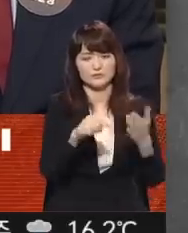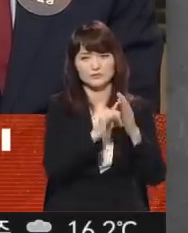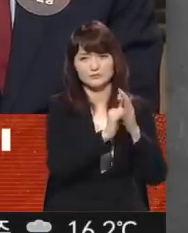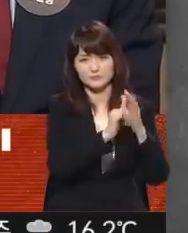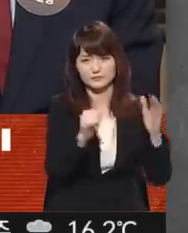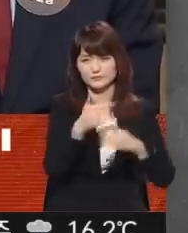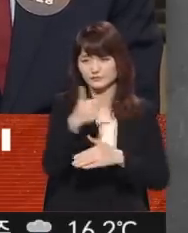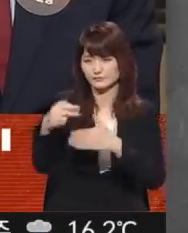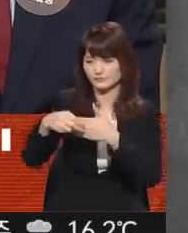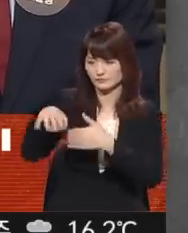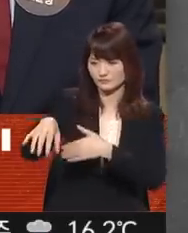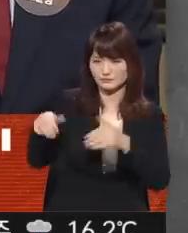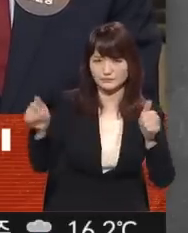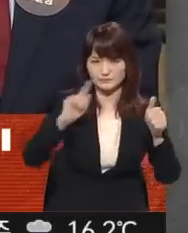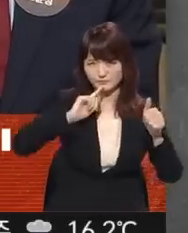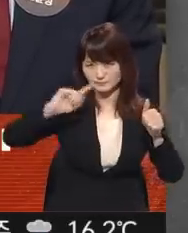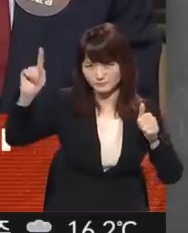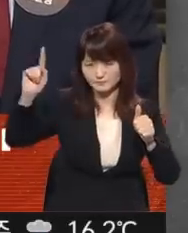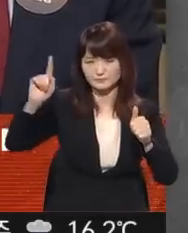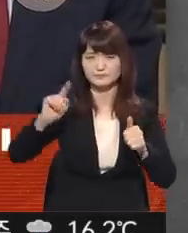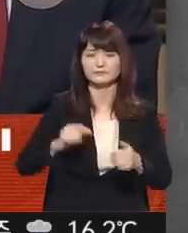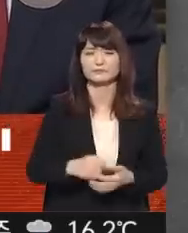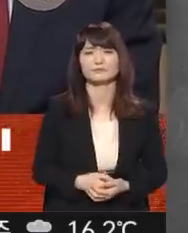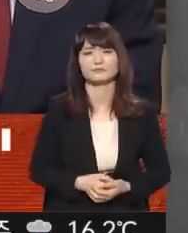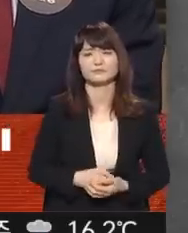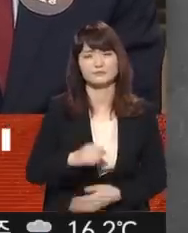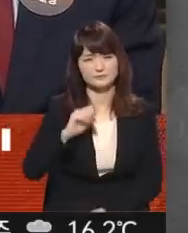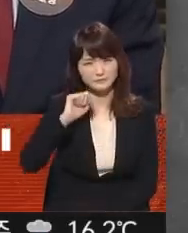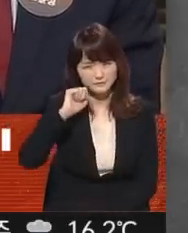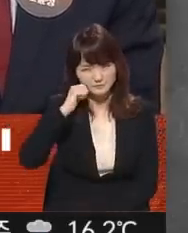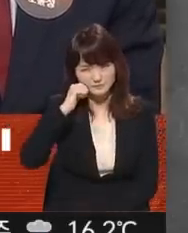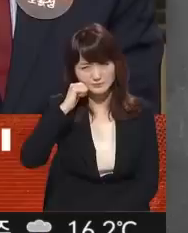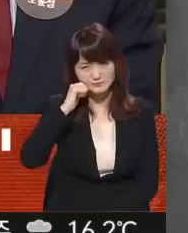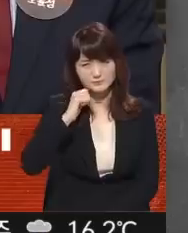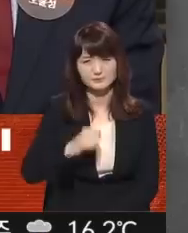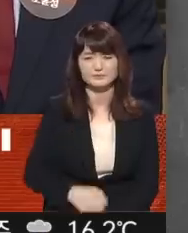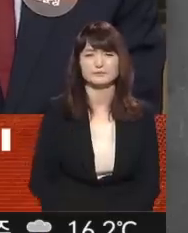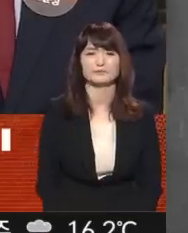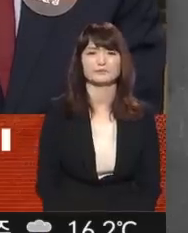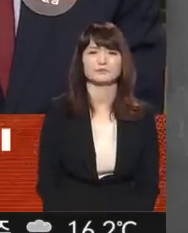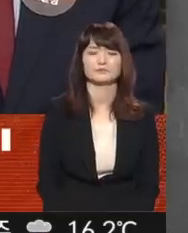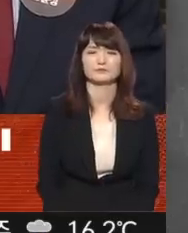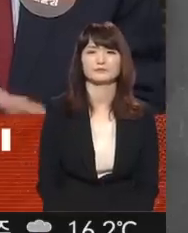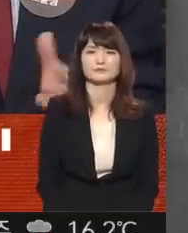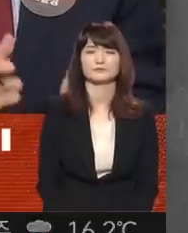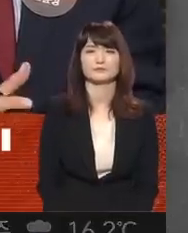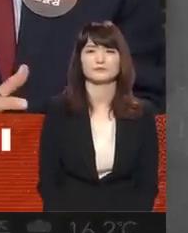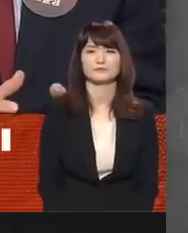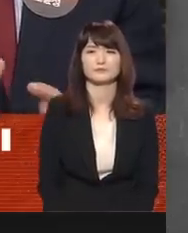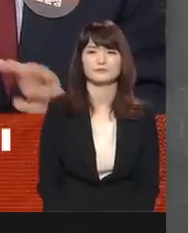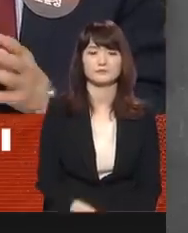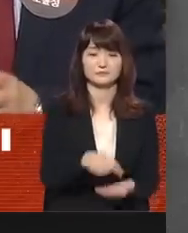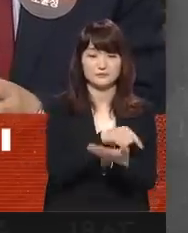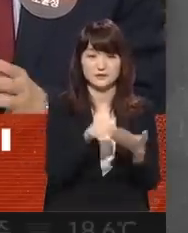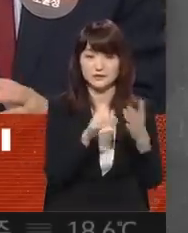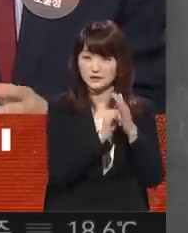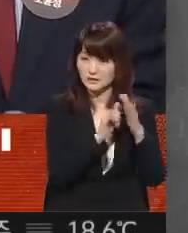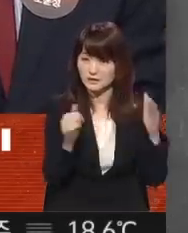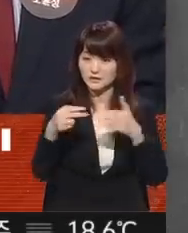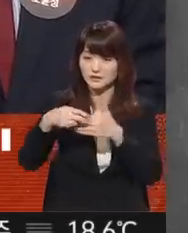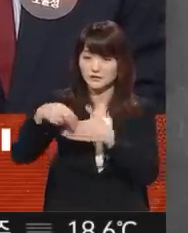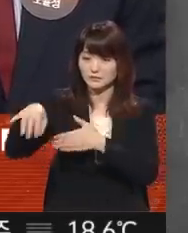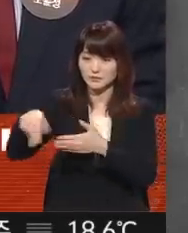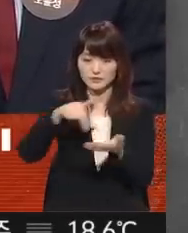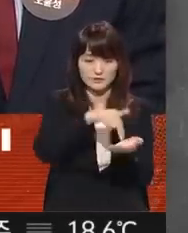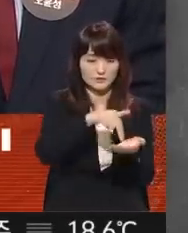대행병원을 상대로 해서 소송을 진행한다라고 하는 것이 굉장히 어렵다라고 알려져 있는데요 지금 어차피 이제 유가족이라든가 병원에